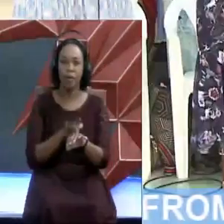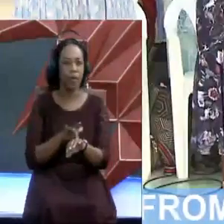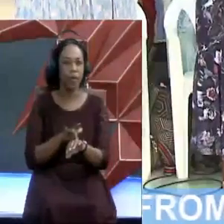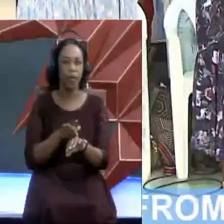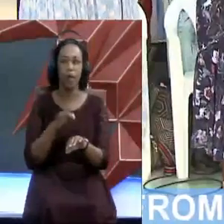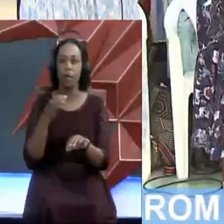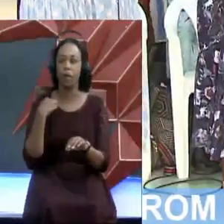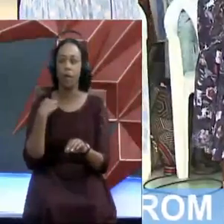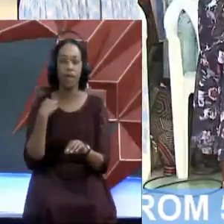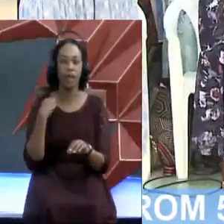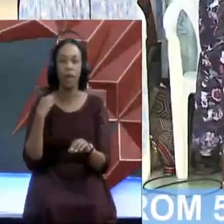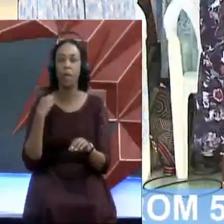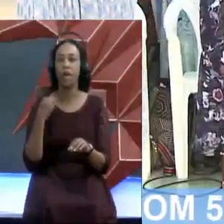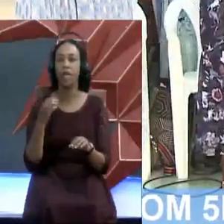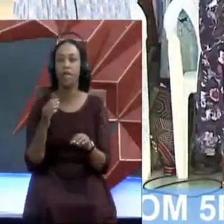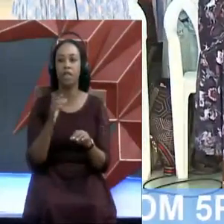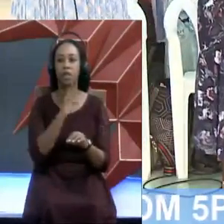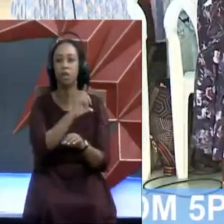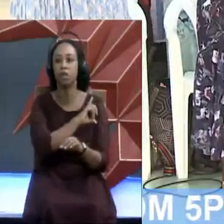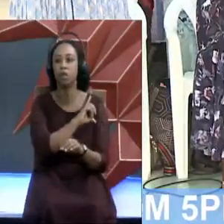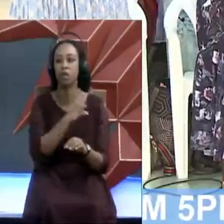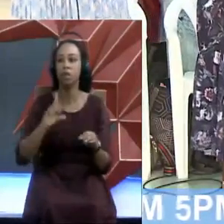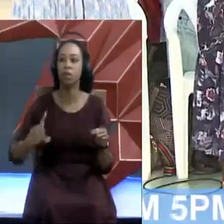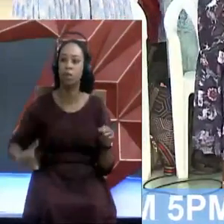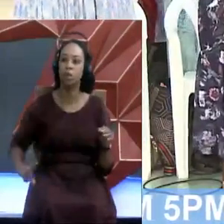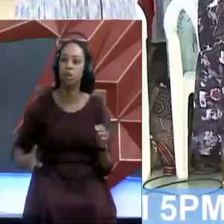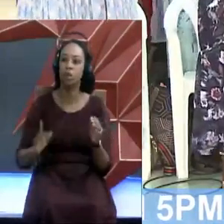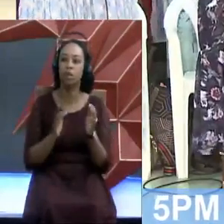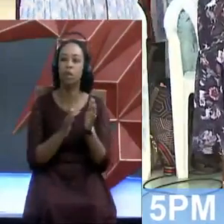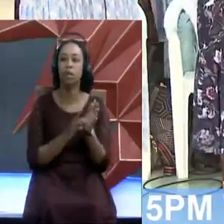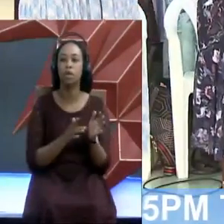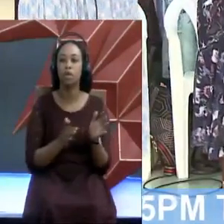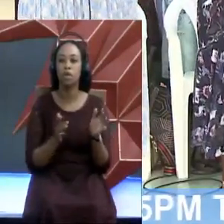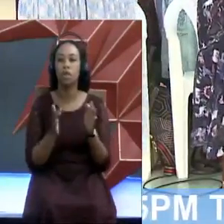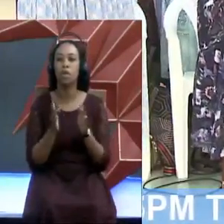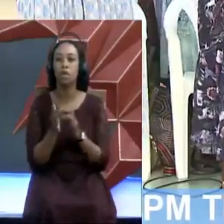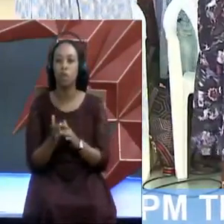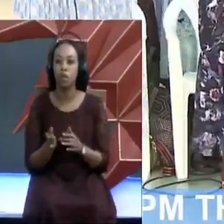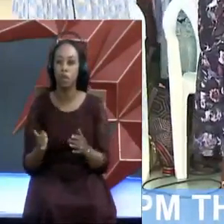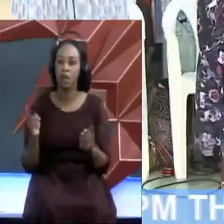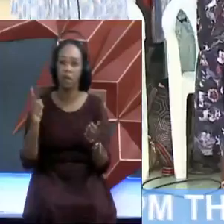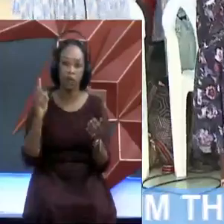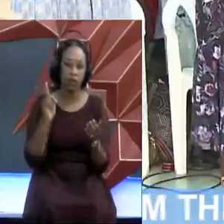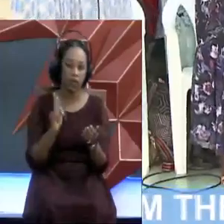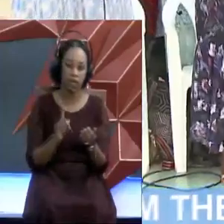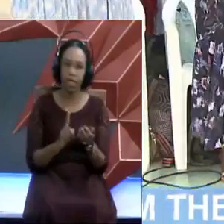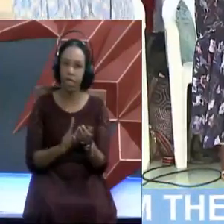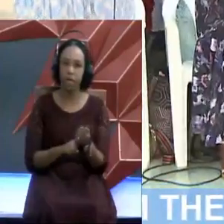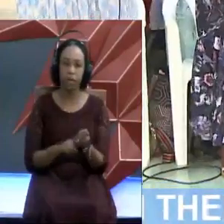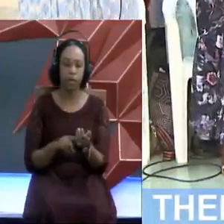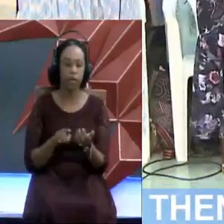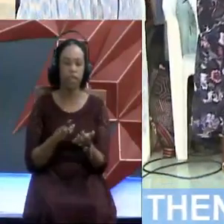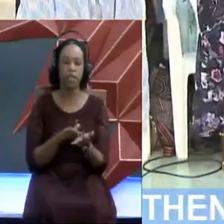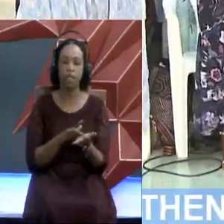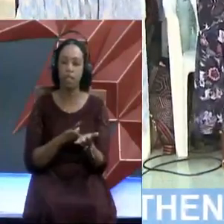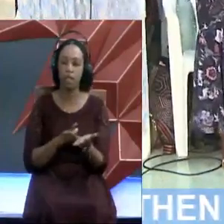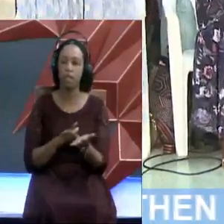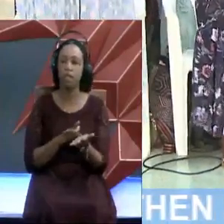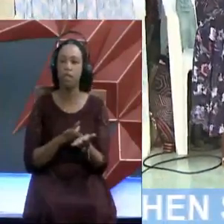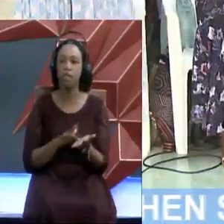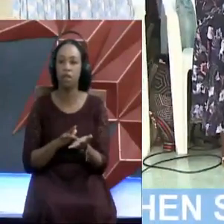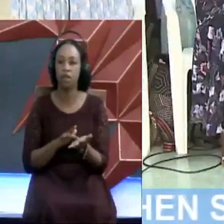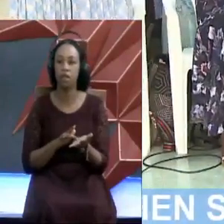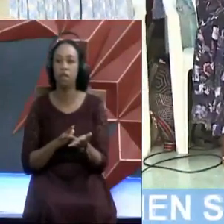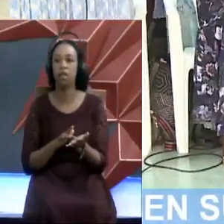ya Bwana Yesu Wako Ilupate matibabu